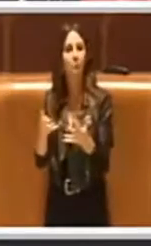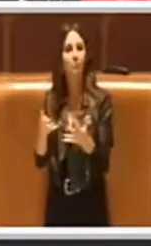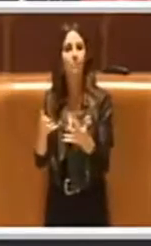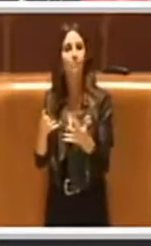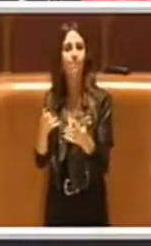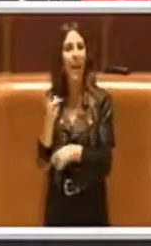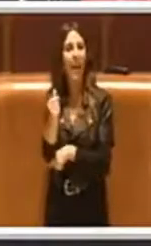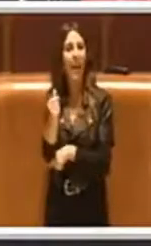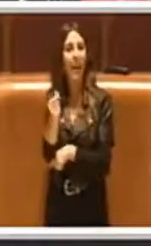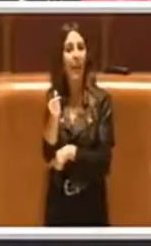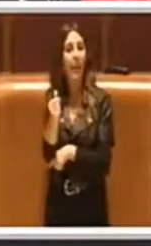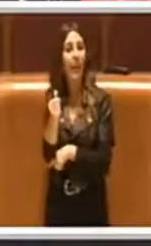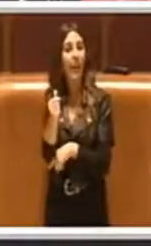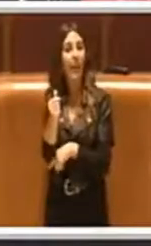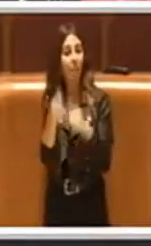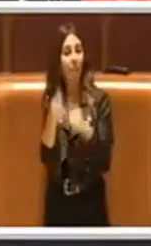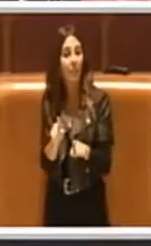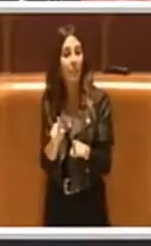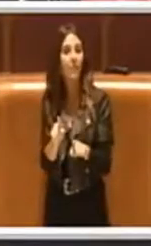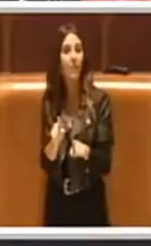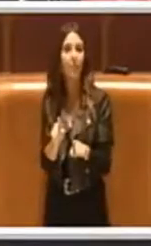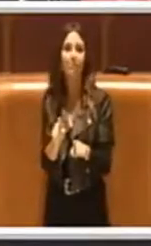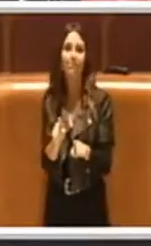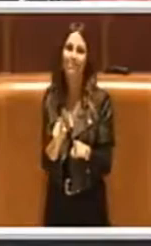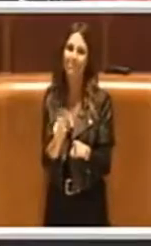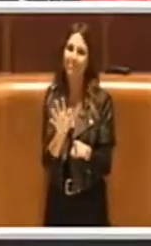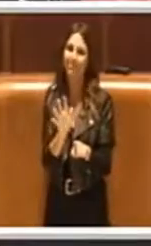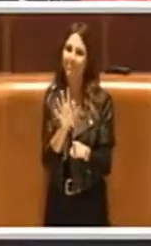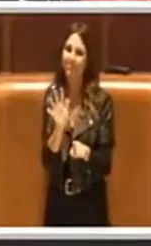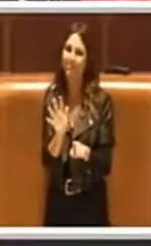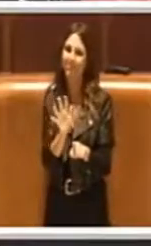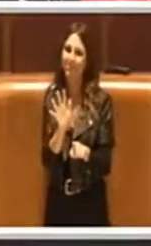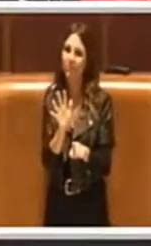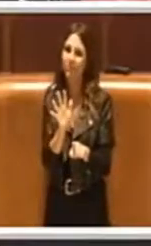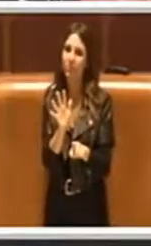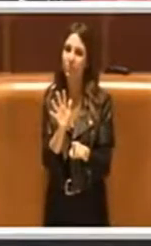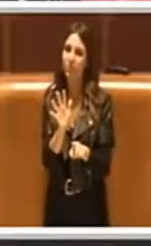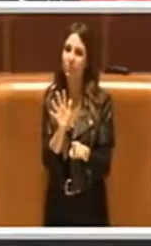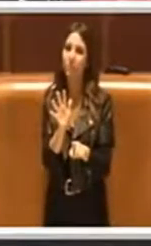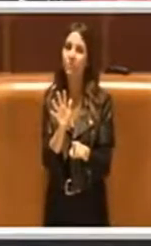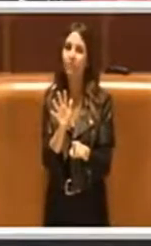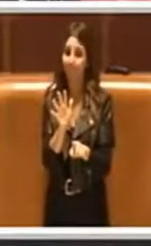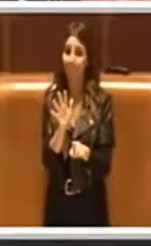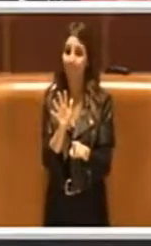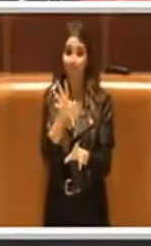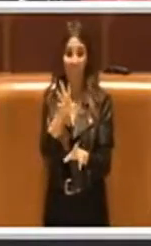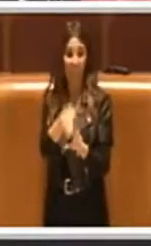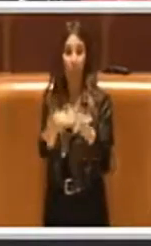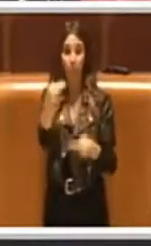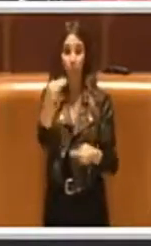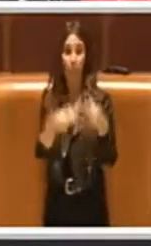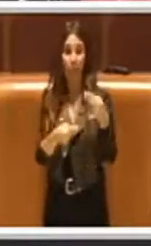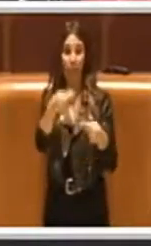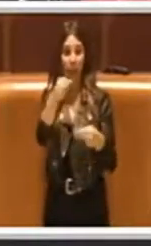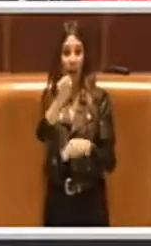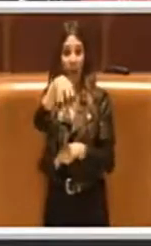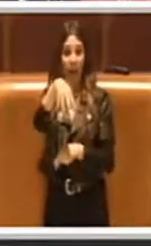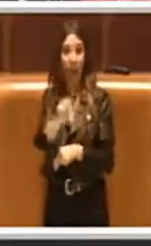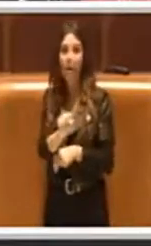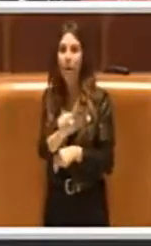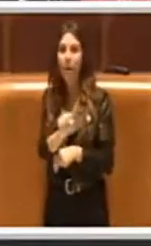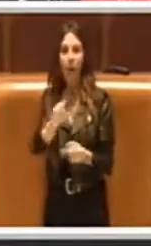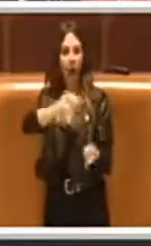solo fittiziamente erano nel nei bilanci di a ma in realtà